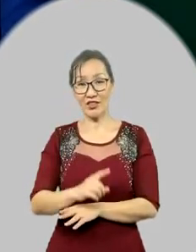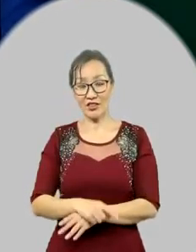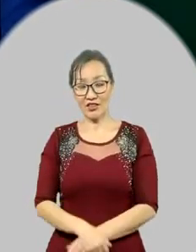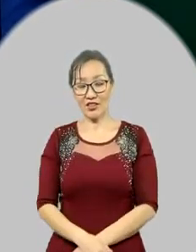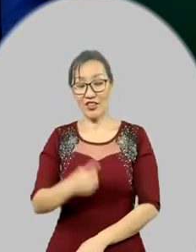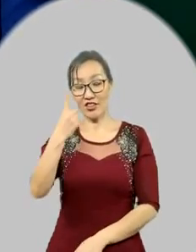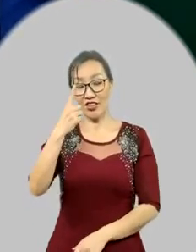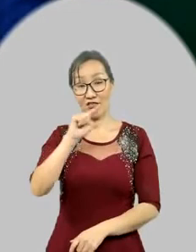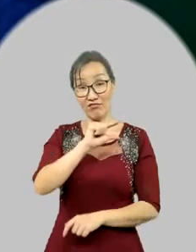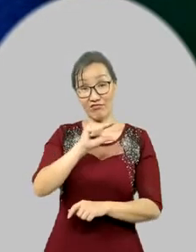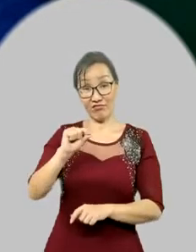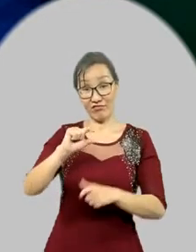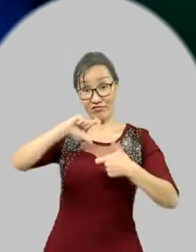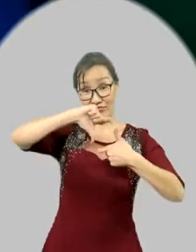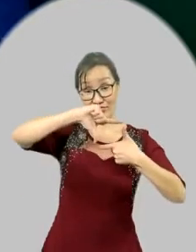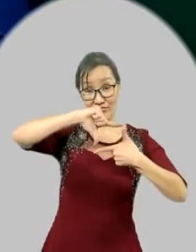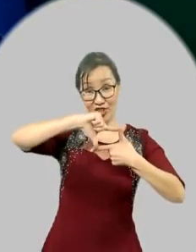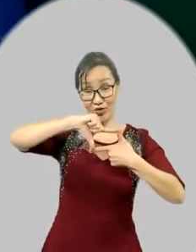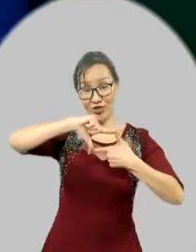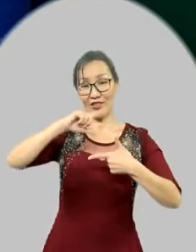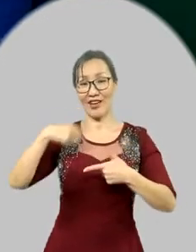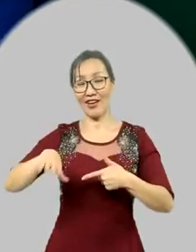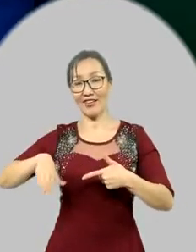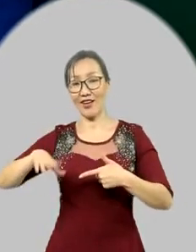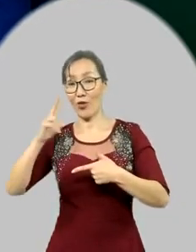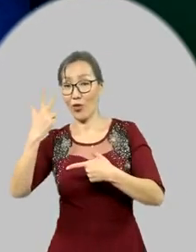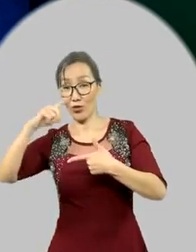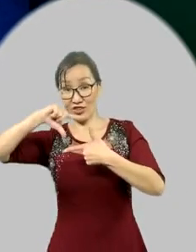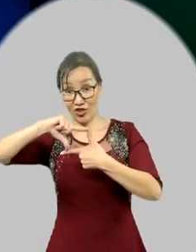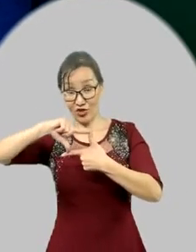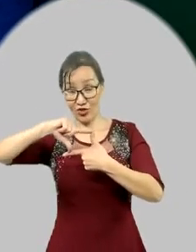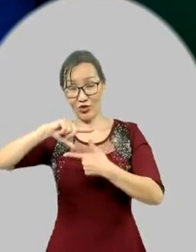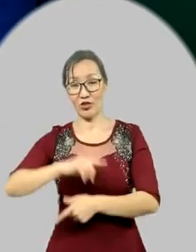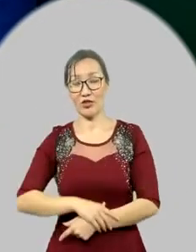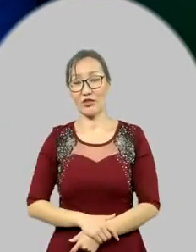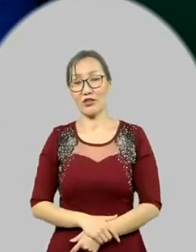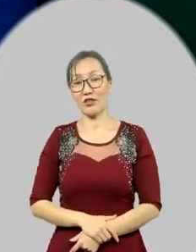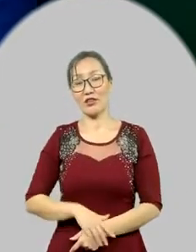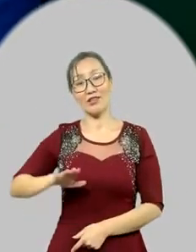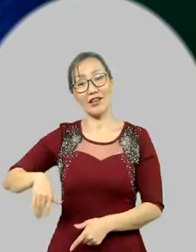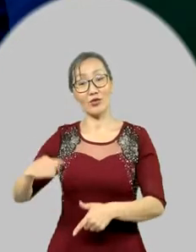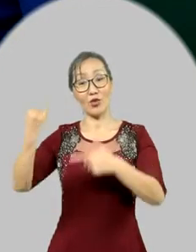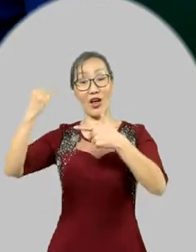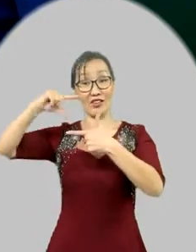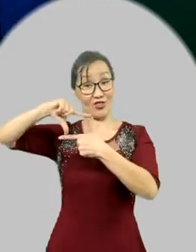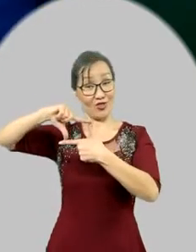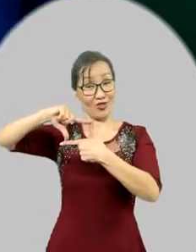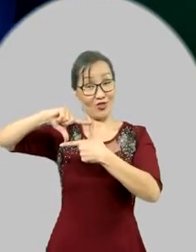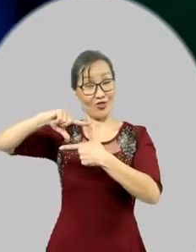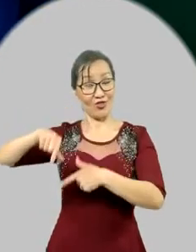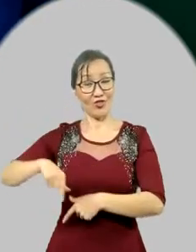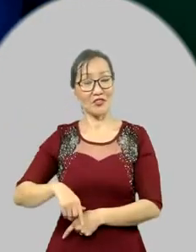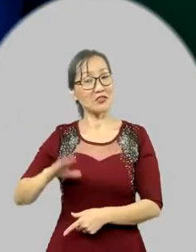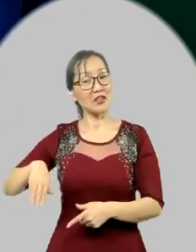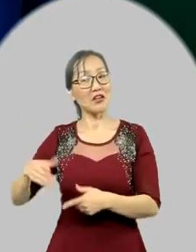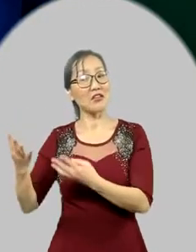1 тэгш өнцөгт, дараагийн хэсэгт 3 тэгш өнцөгт, дараагийн хэсэгт 6 тэгш өнцөгт.